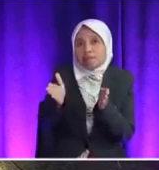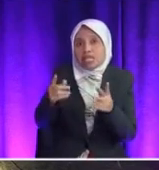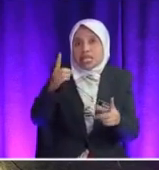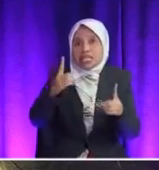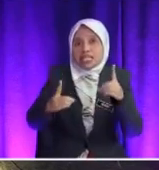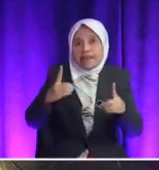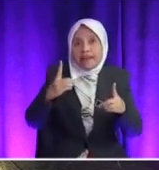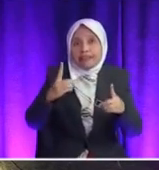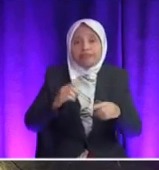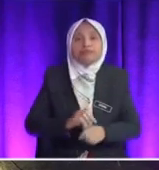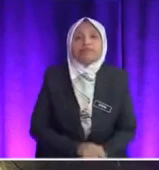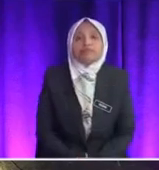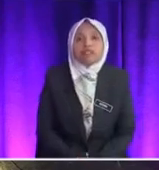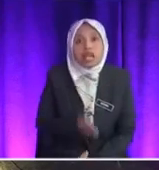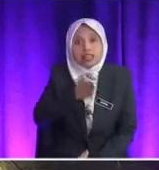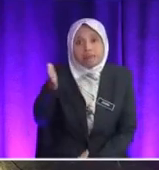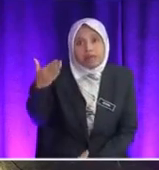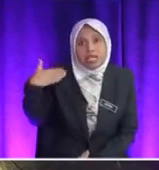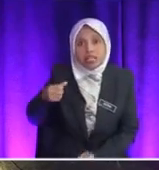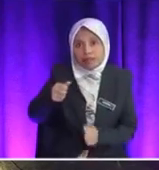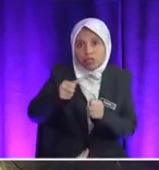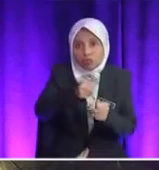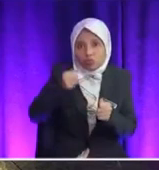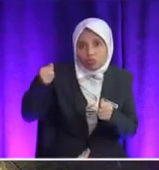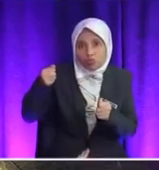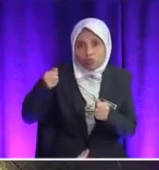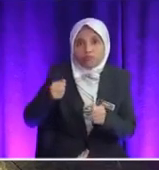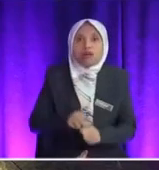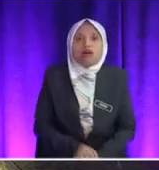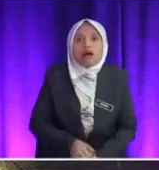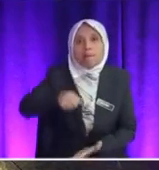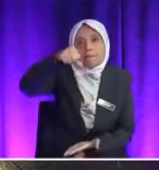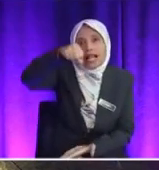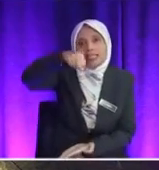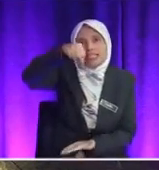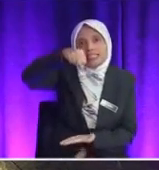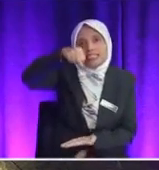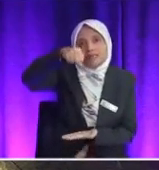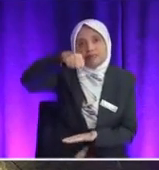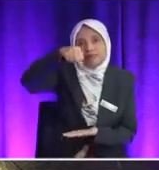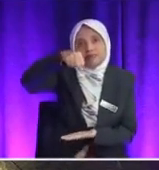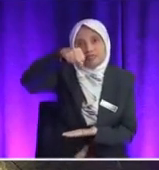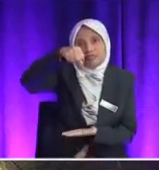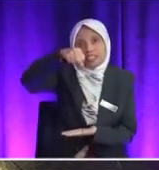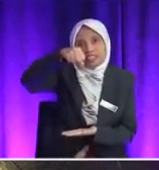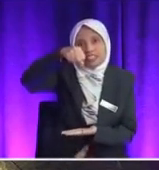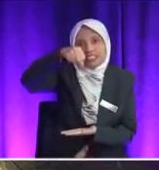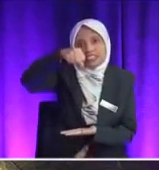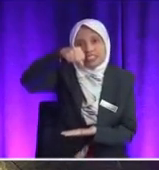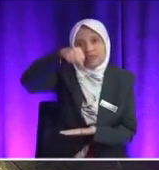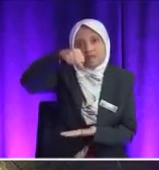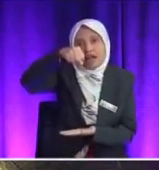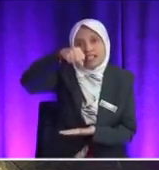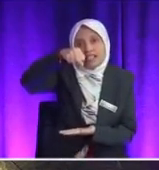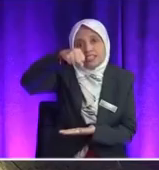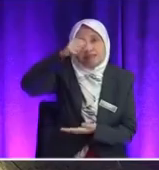Hai Betul Sisi baik kasusnya babi ah takut terkena badai masalah nih inilah Bandi